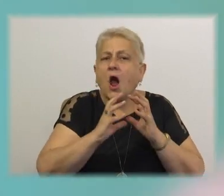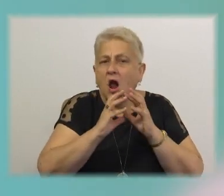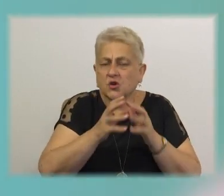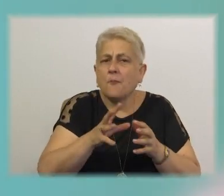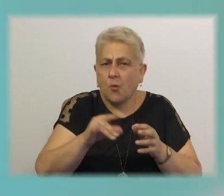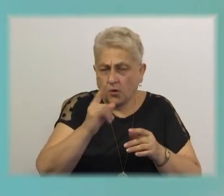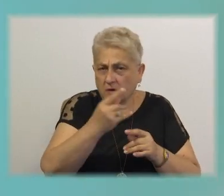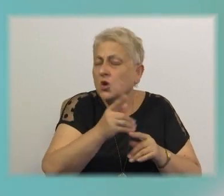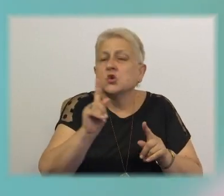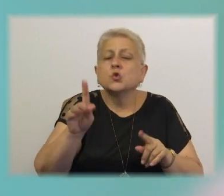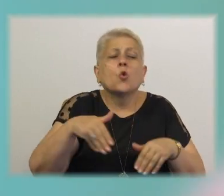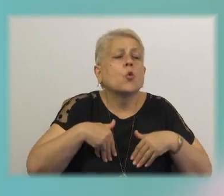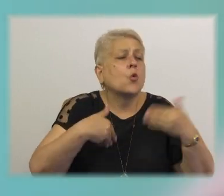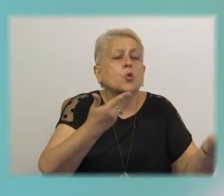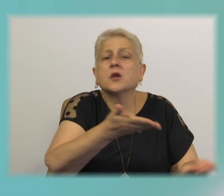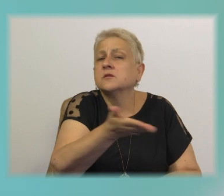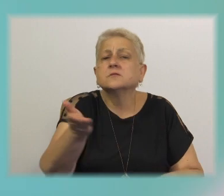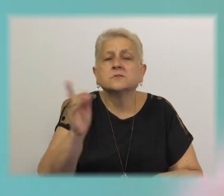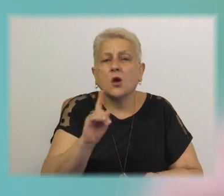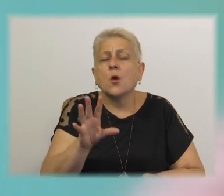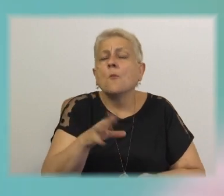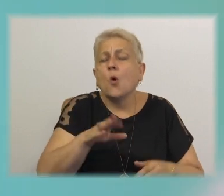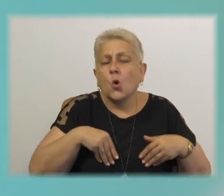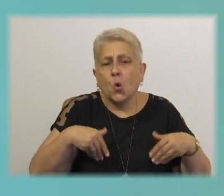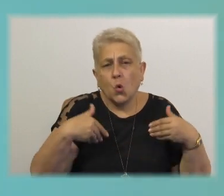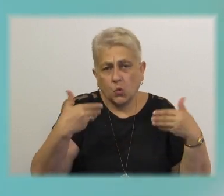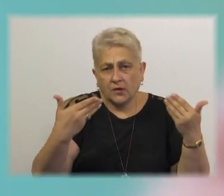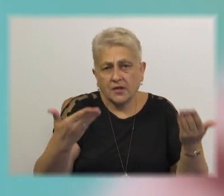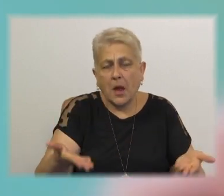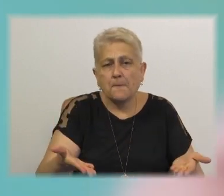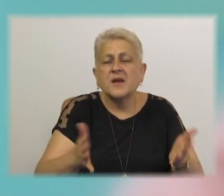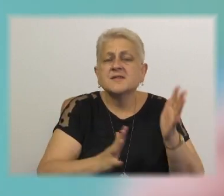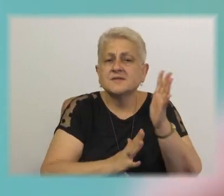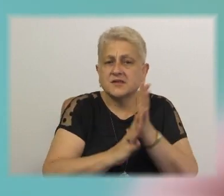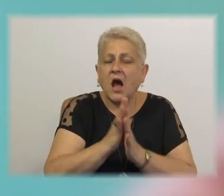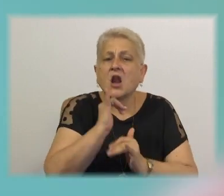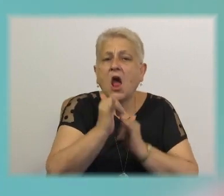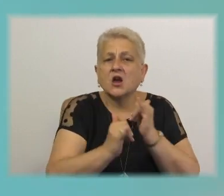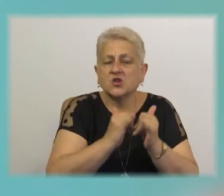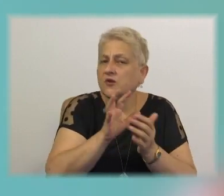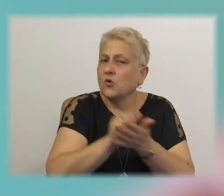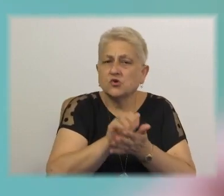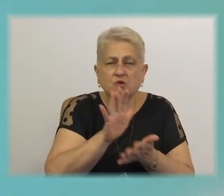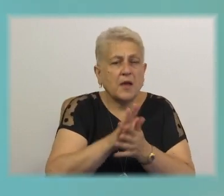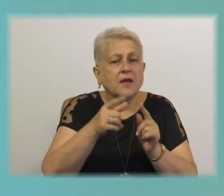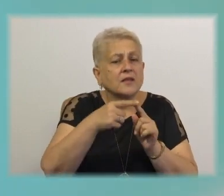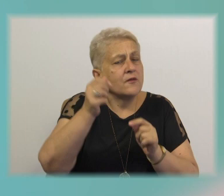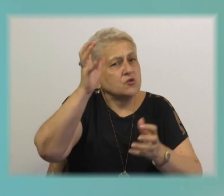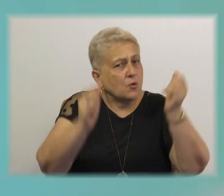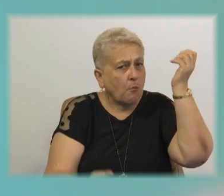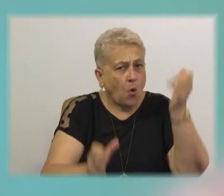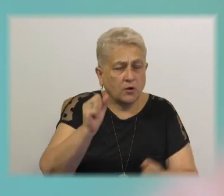բոլոր բալիկներին ինչ խորհուրդ կտաս? Խորհուրդ կտամ, որ ծառ աճացնեն ու չփչացնեն, տերևներ